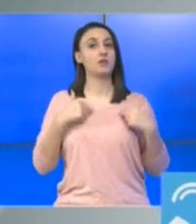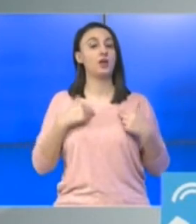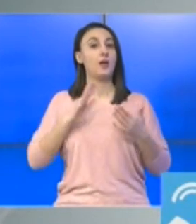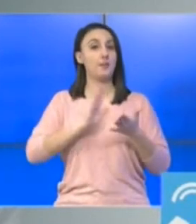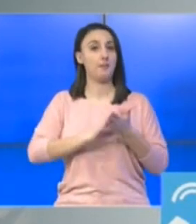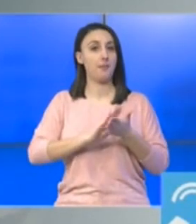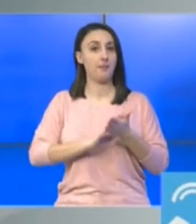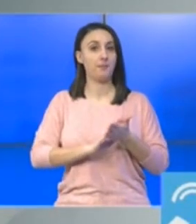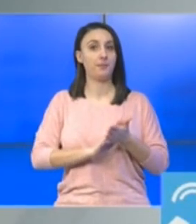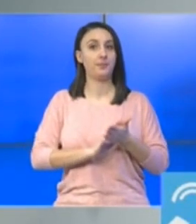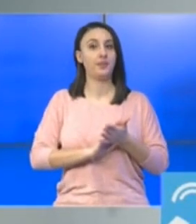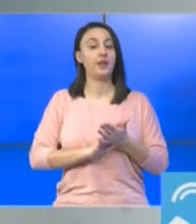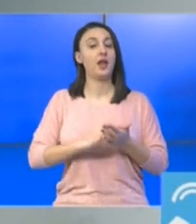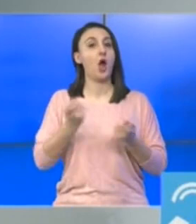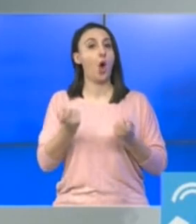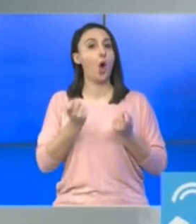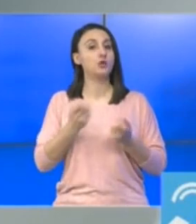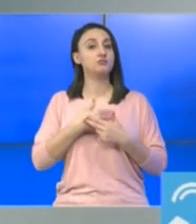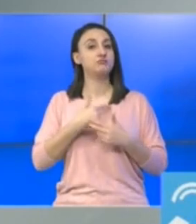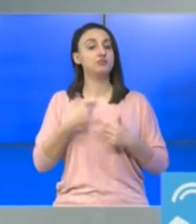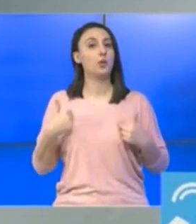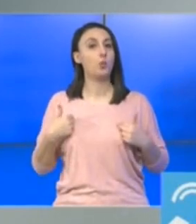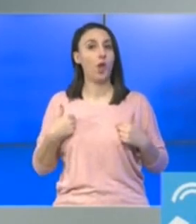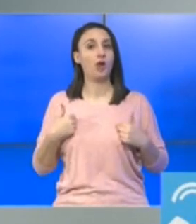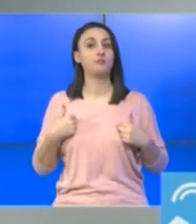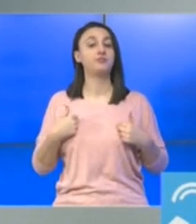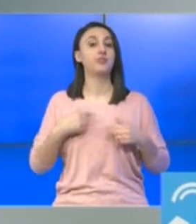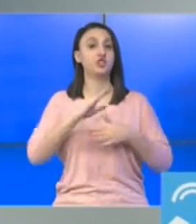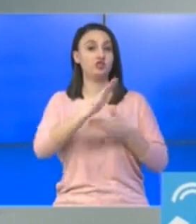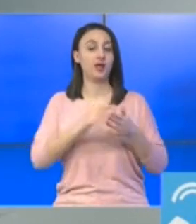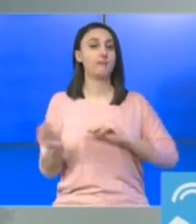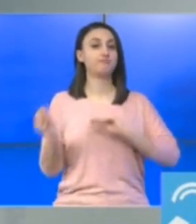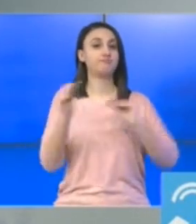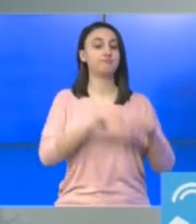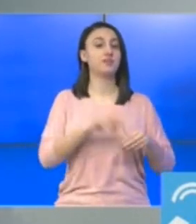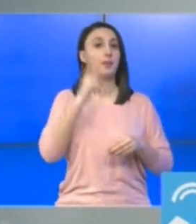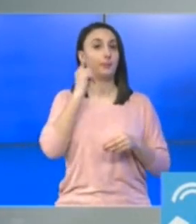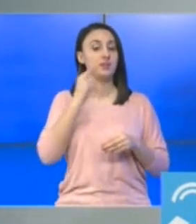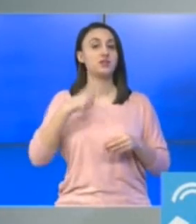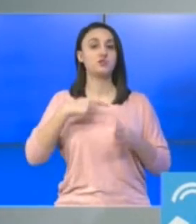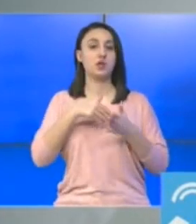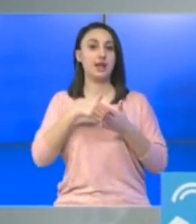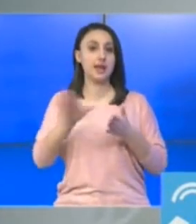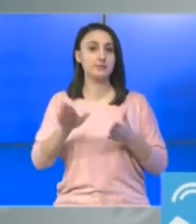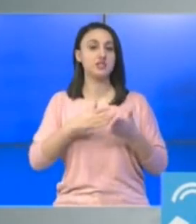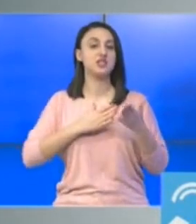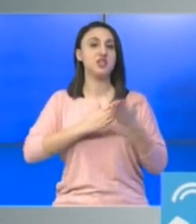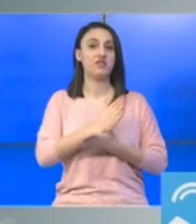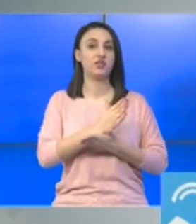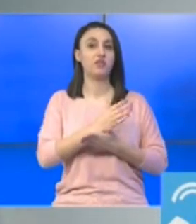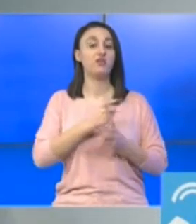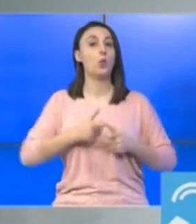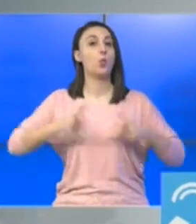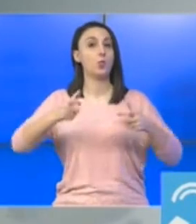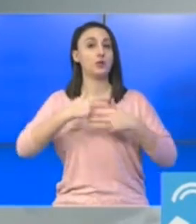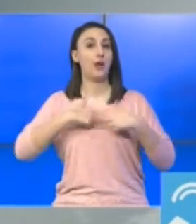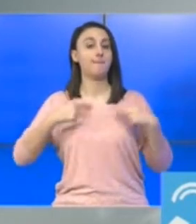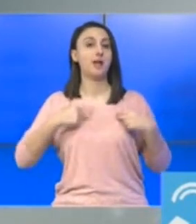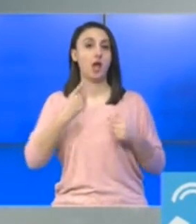la Tribunalul Olt, cererea de strămutare formulată de părinții Alexandrei Măceșanu fiind respinsă definitiv de Curtea de Apel